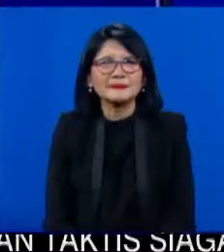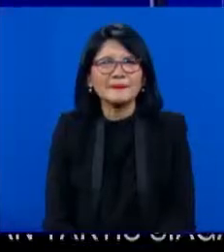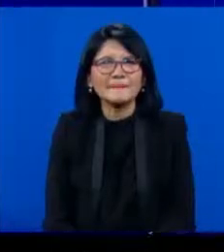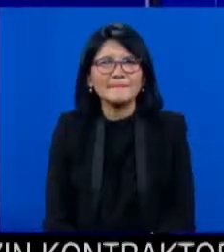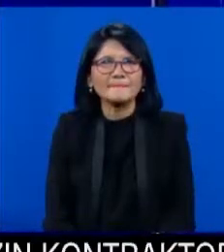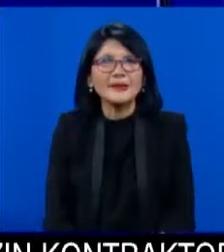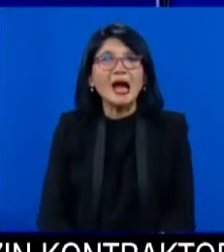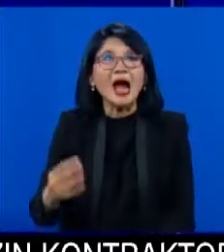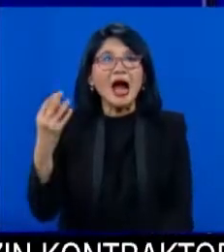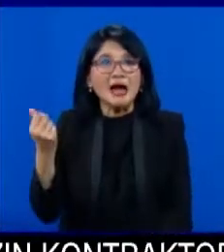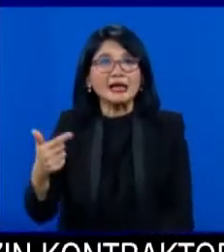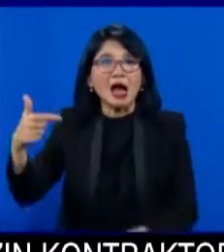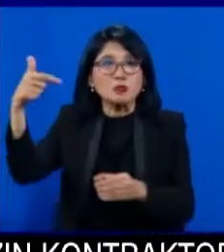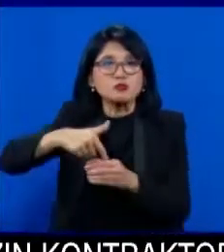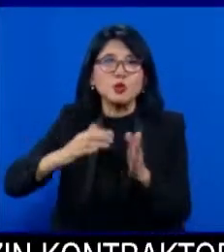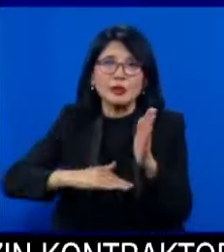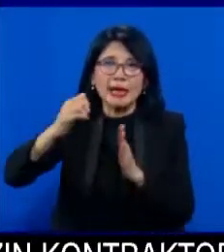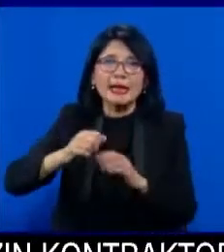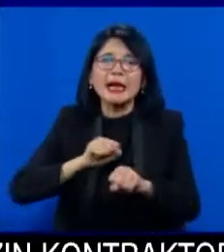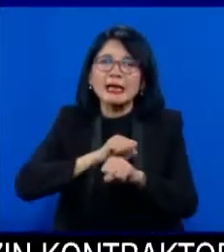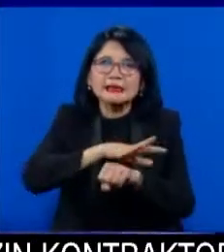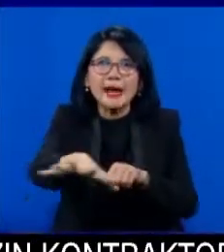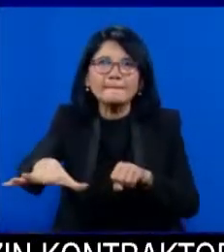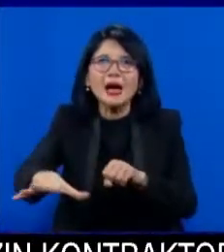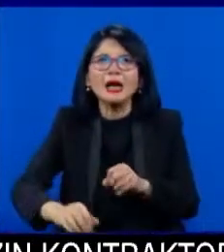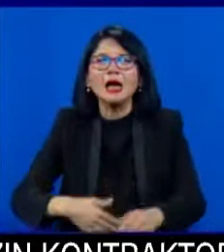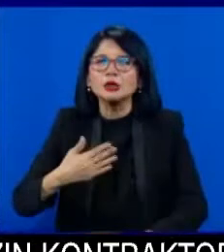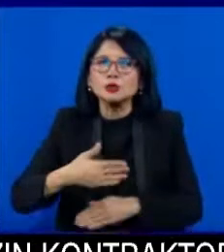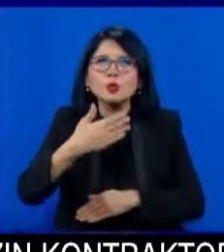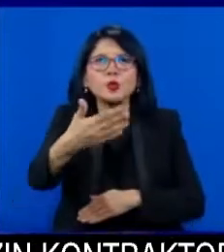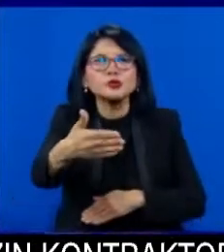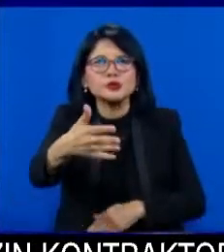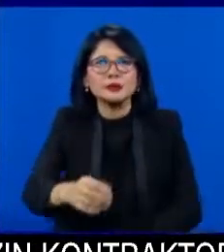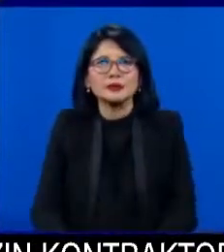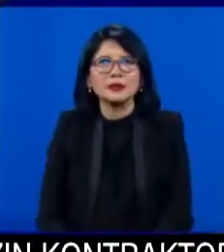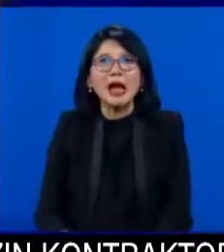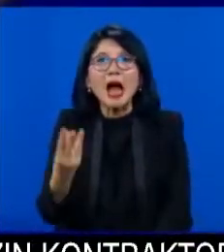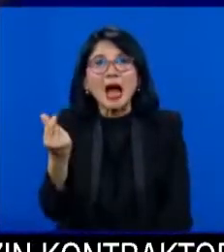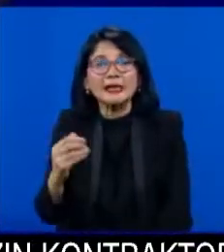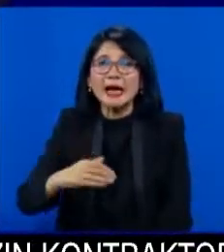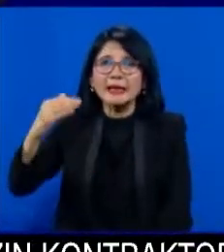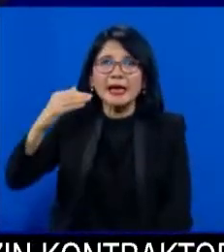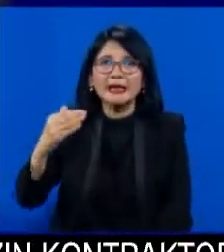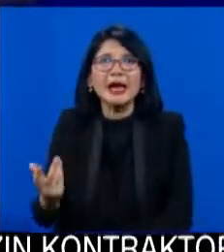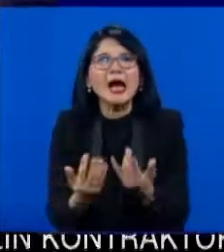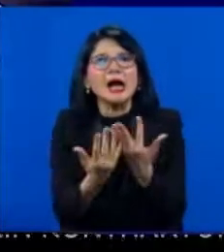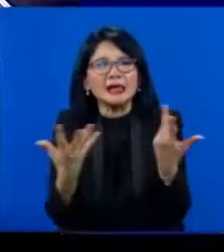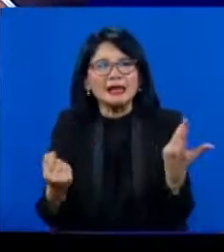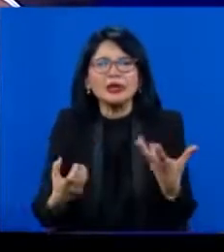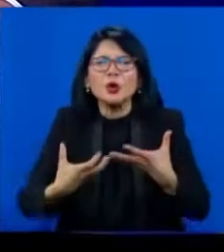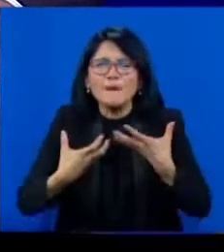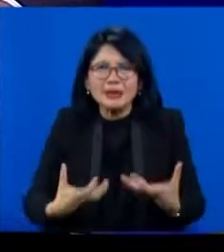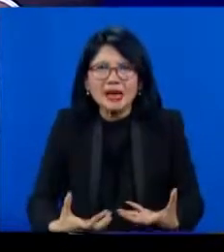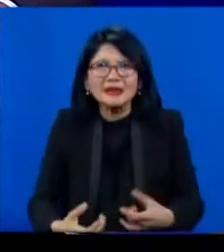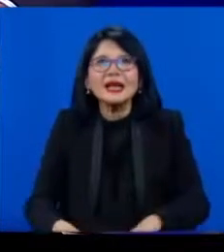Sementara itu kenaikan harga bahan bakar minyak pasti mempunyai dampak berkelanjutan dengan kenaikan sejumlah harga. Rakyat yang sebelumnya terpukul akibat pandemi kini